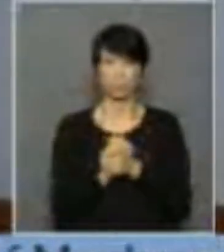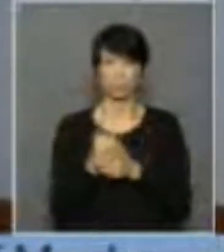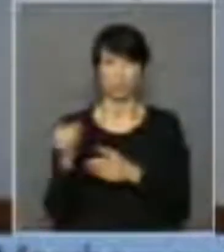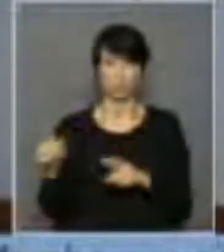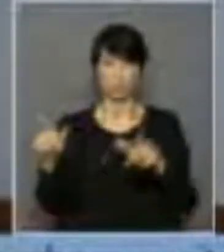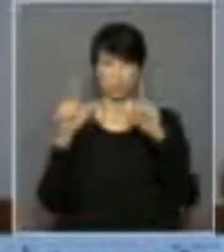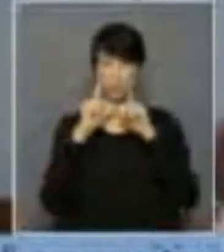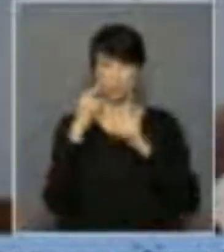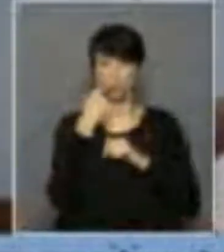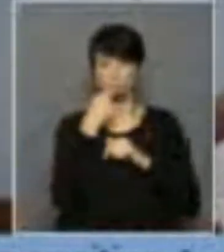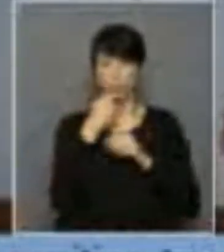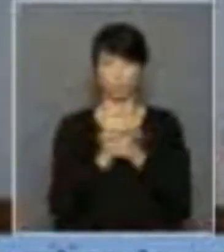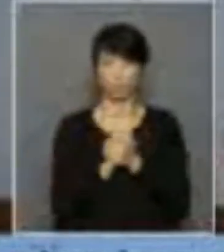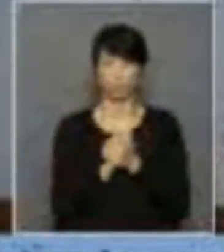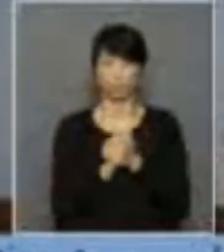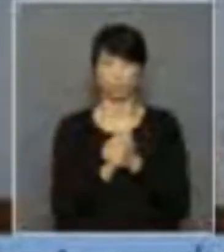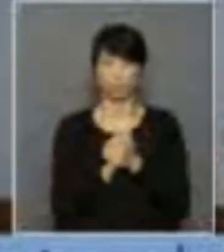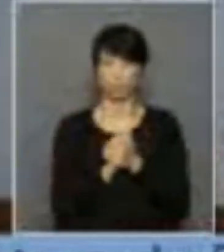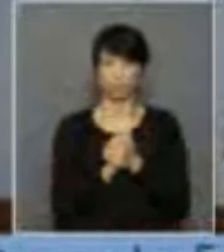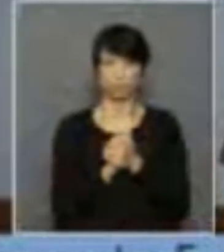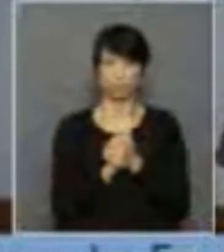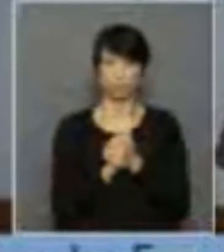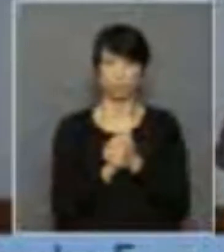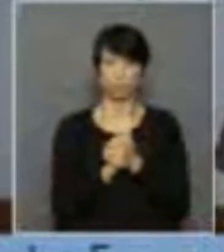就係講咗嘅，就係佢話